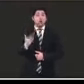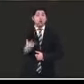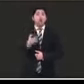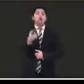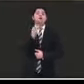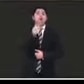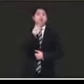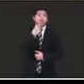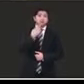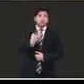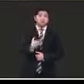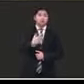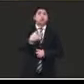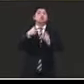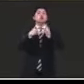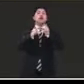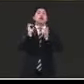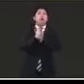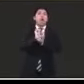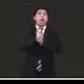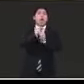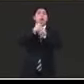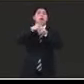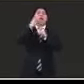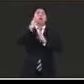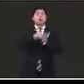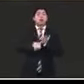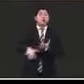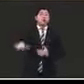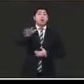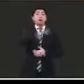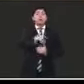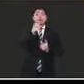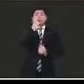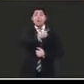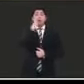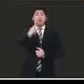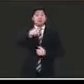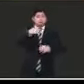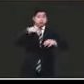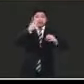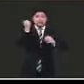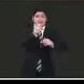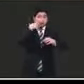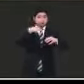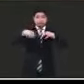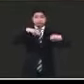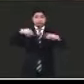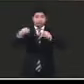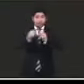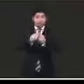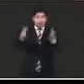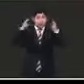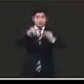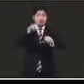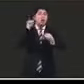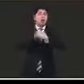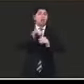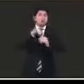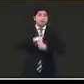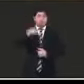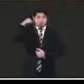kadınlarımıza şehit yakını ve Gazilerimize ayrı ayrı kontenjanlar ayırdığımız bu kampanyaya